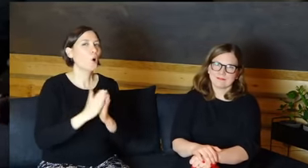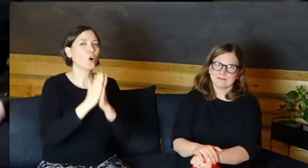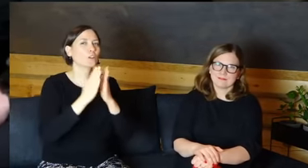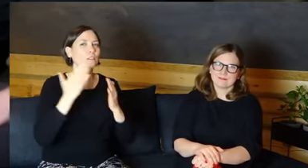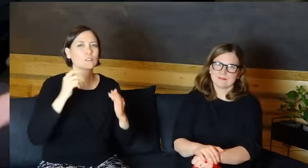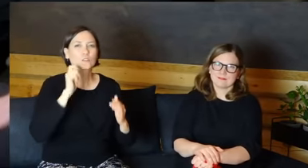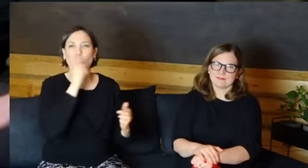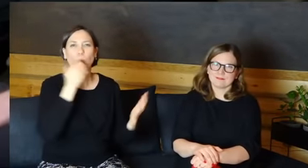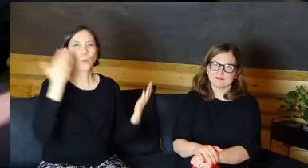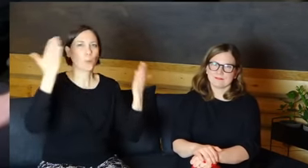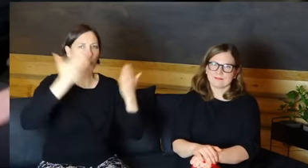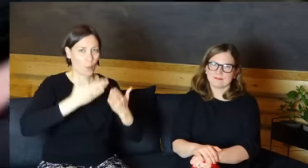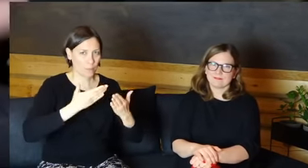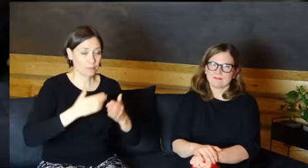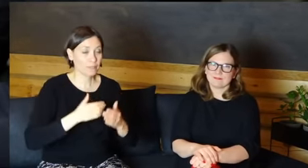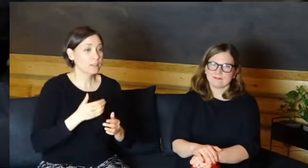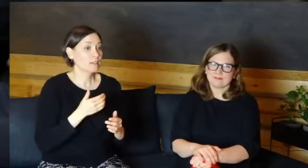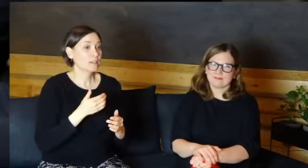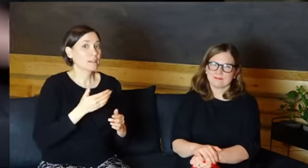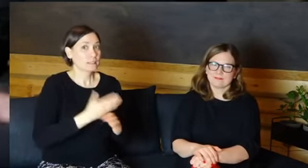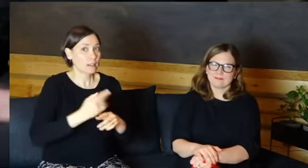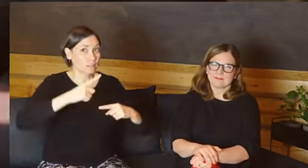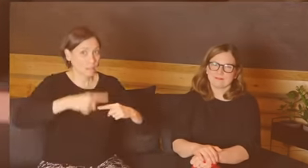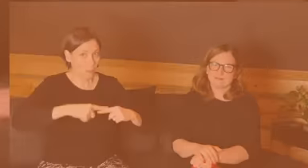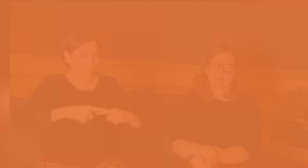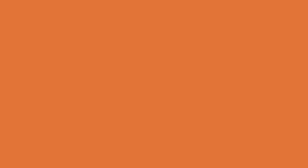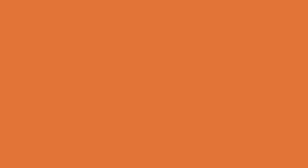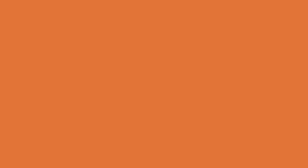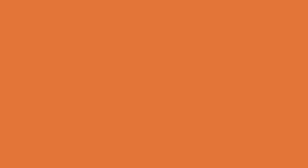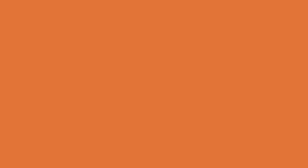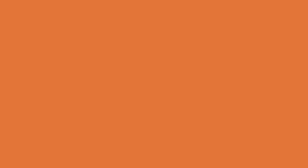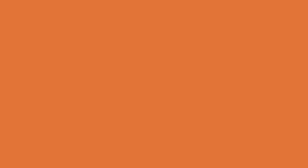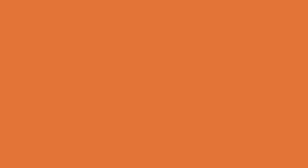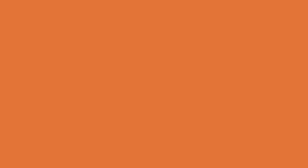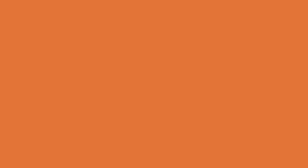sitten jatketaan lähetystä. Kiitos.